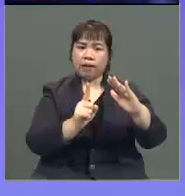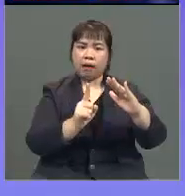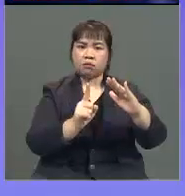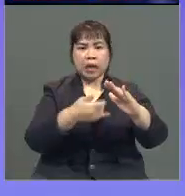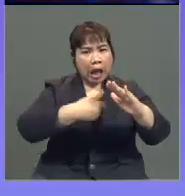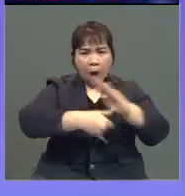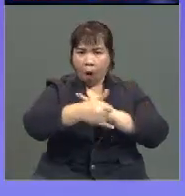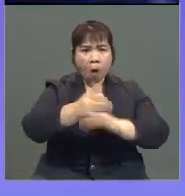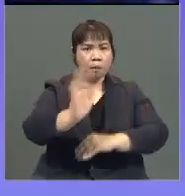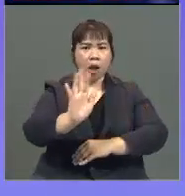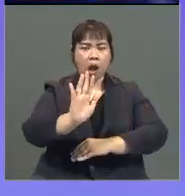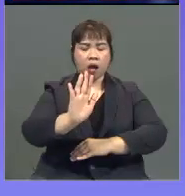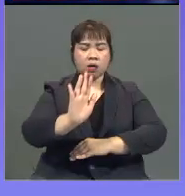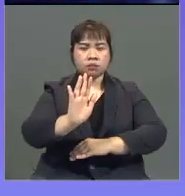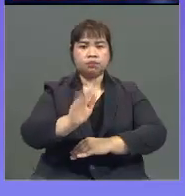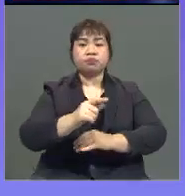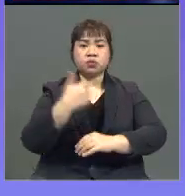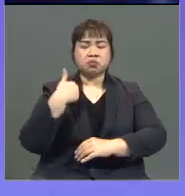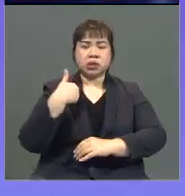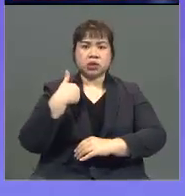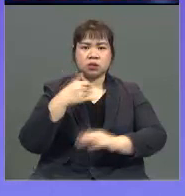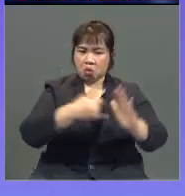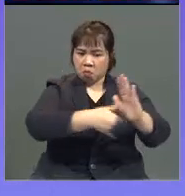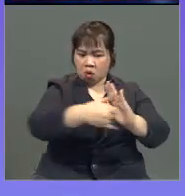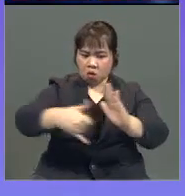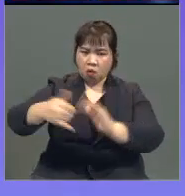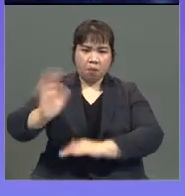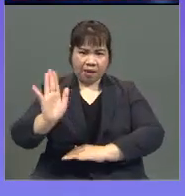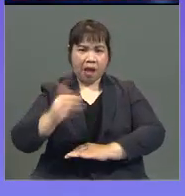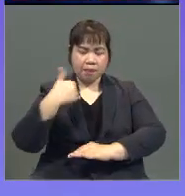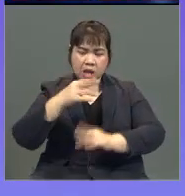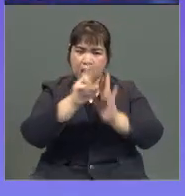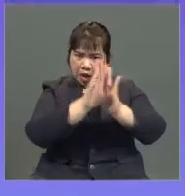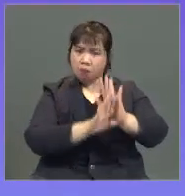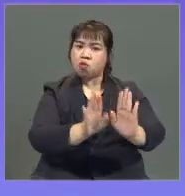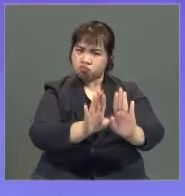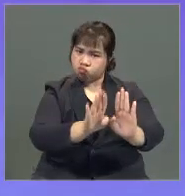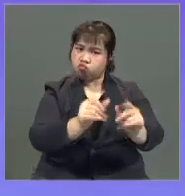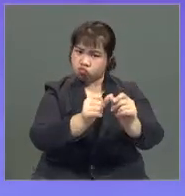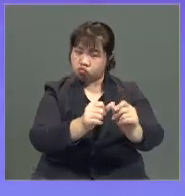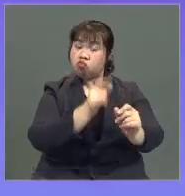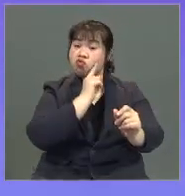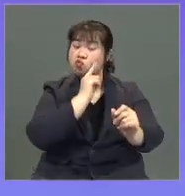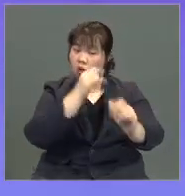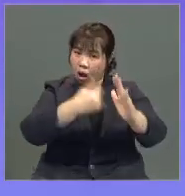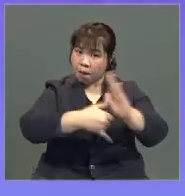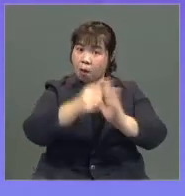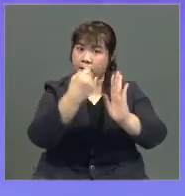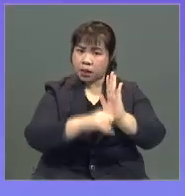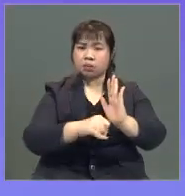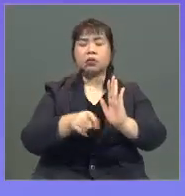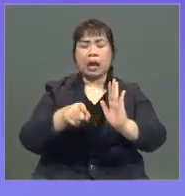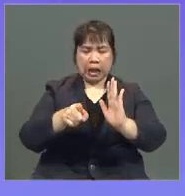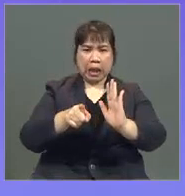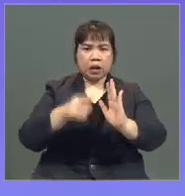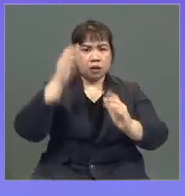จะให้นักท่องเที่ยวหรือว่าคนที่เดินมาทางมาคนนั้นเนี่ยเดินทางออกมานอกห้องต้องอยู่ในห้องเท่านั้นจากไม่ปฏิบัติตามจะ